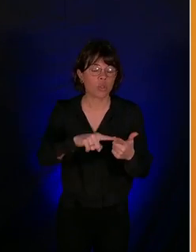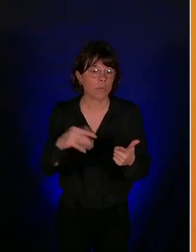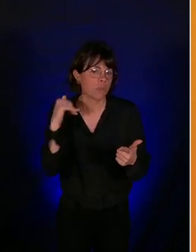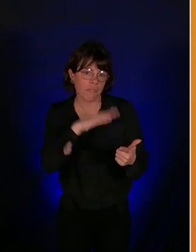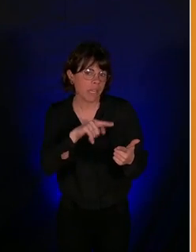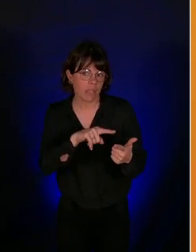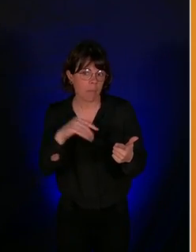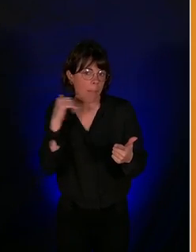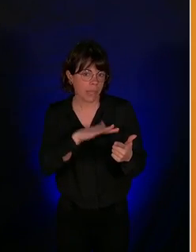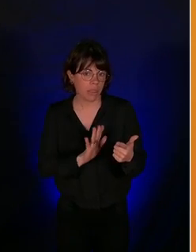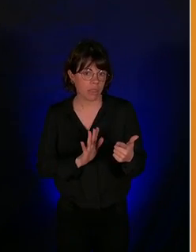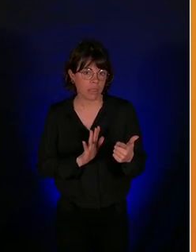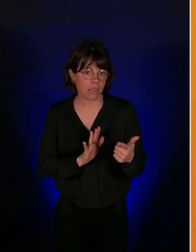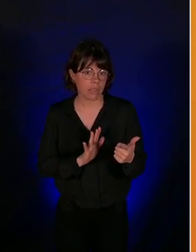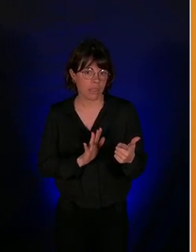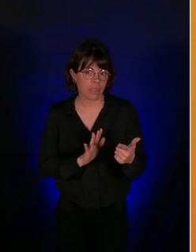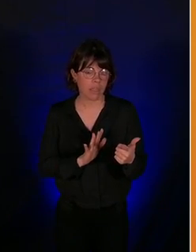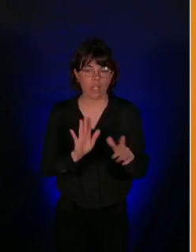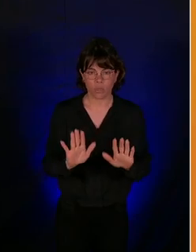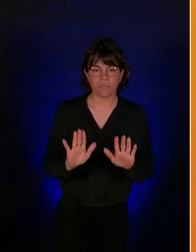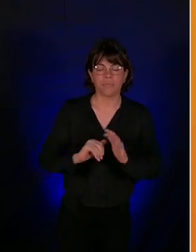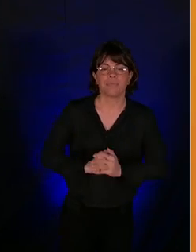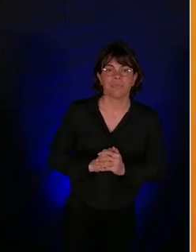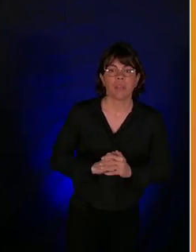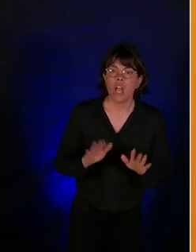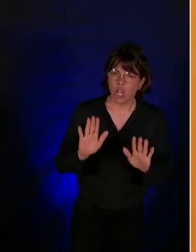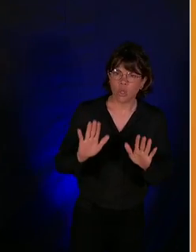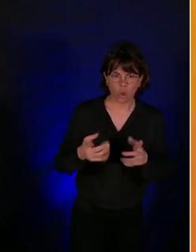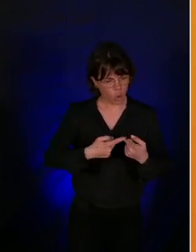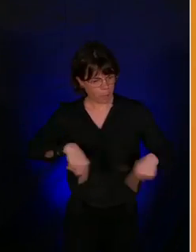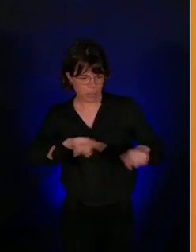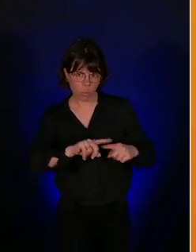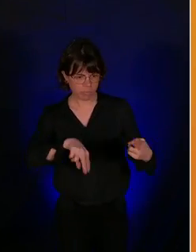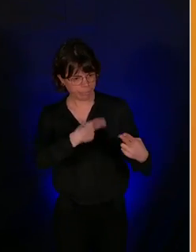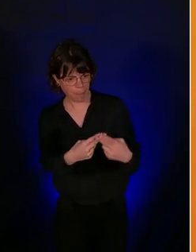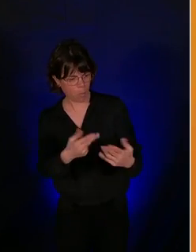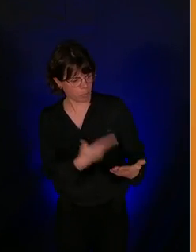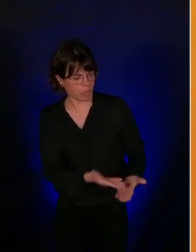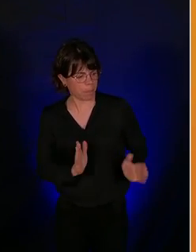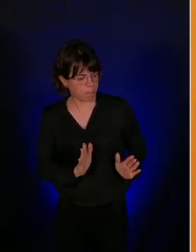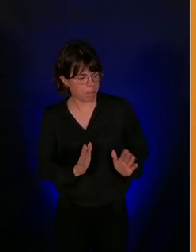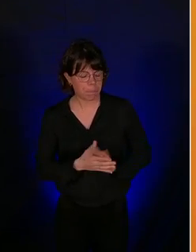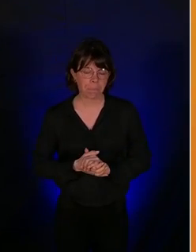j'en ai deux autres rapides attends la commission répond déjà là-dessus vite